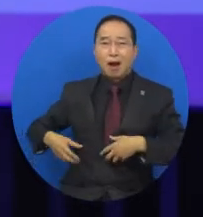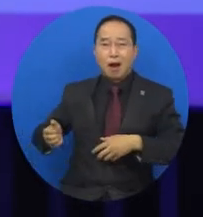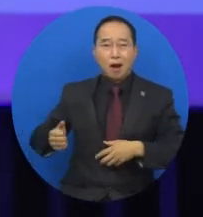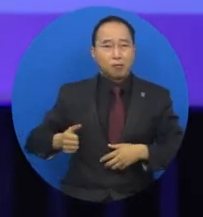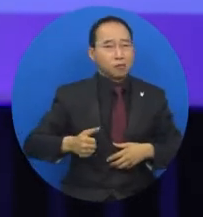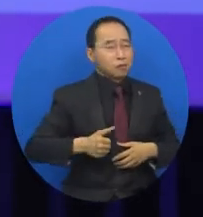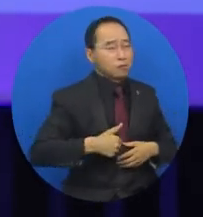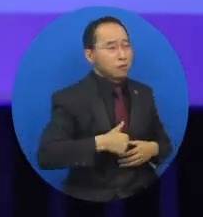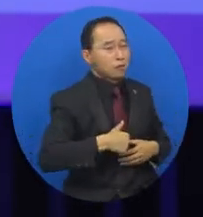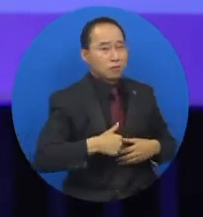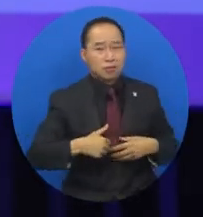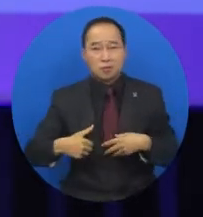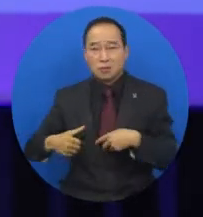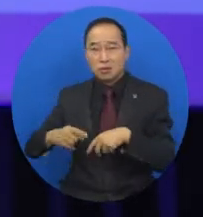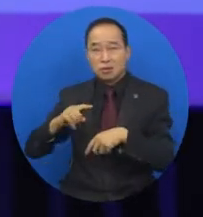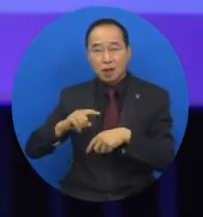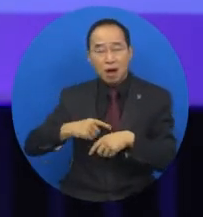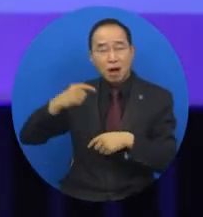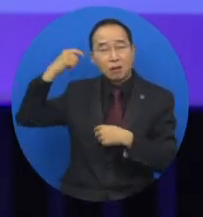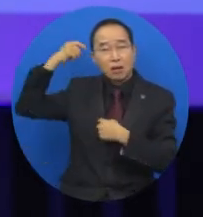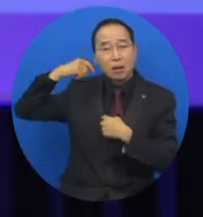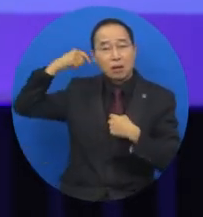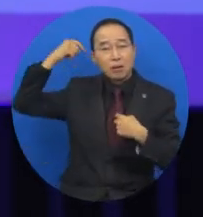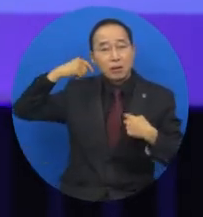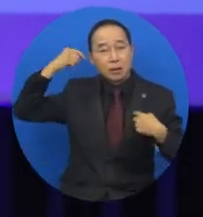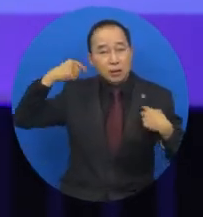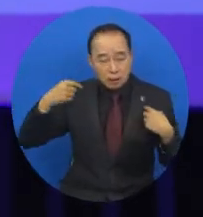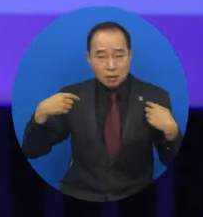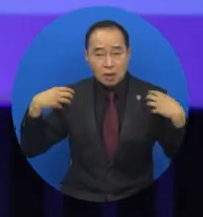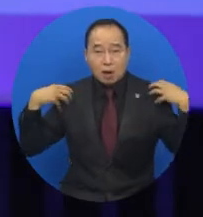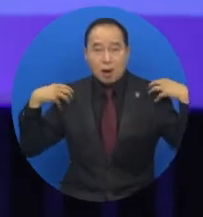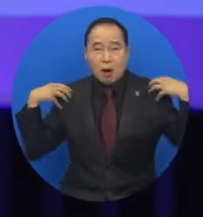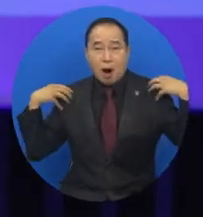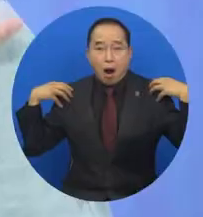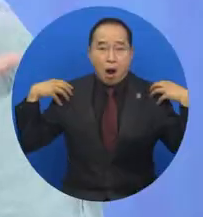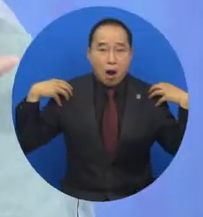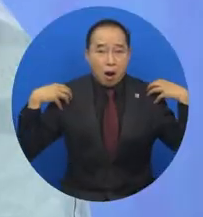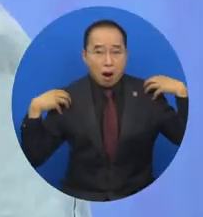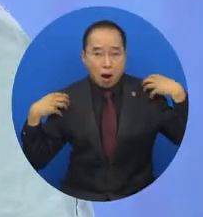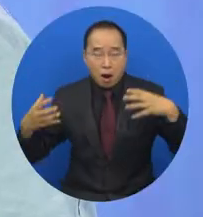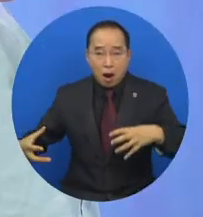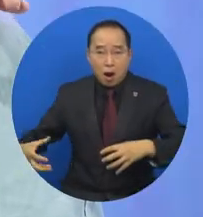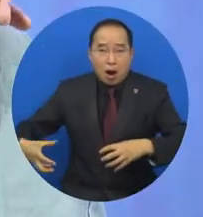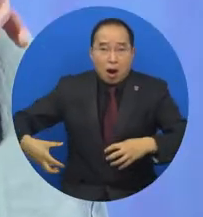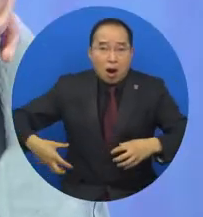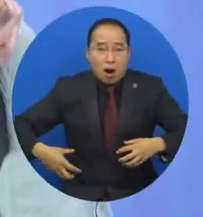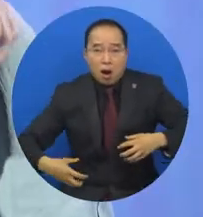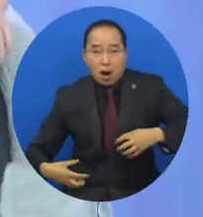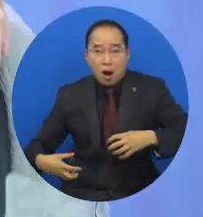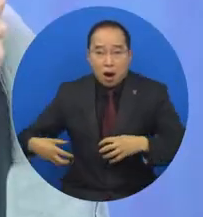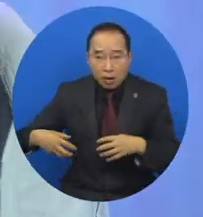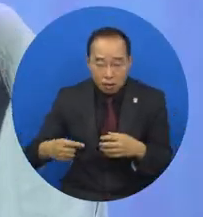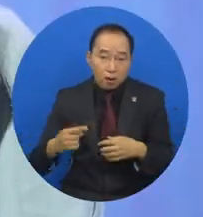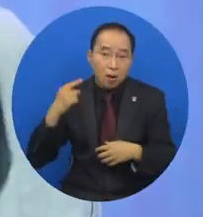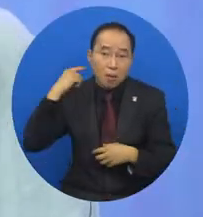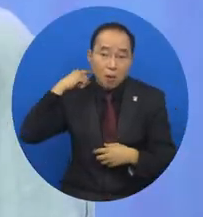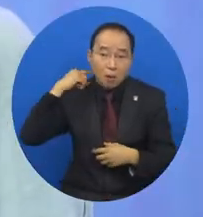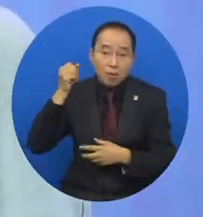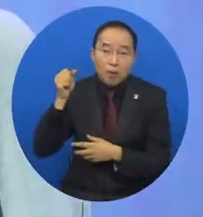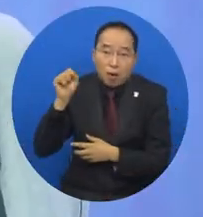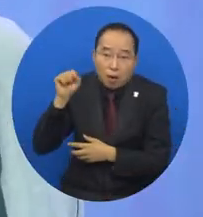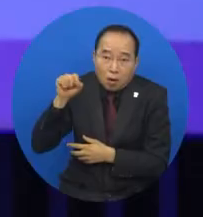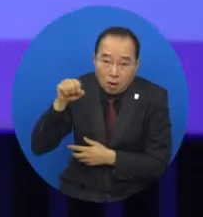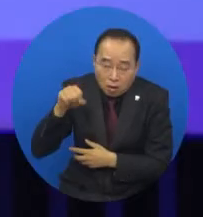골반을 회전시키고 나의 꼬리뼈부터 척추를 회전시키면서 어깨 봉이 회전하면서